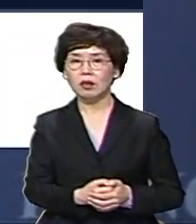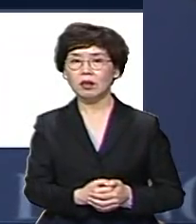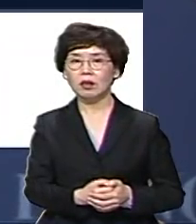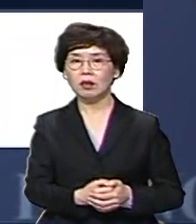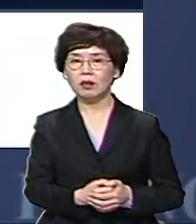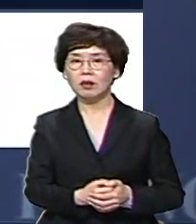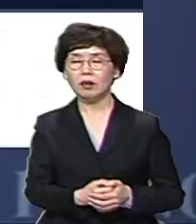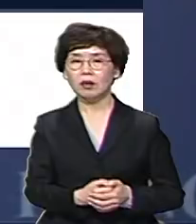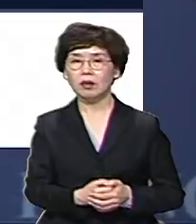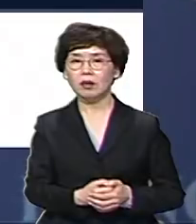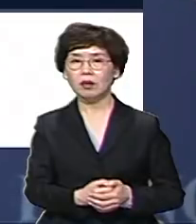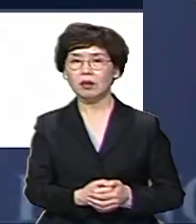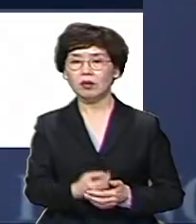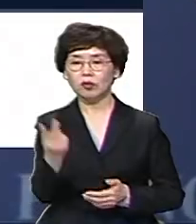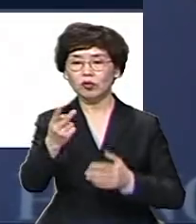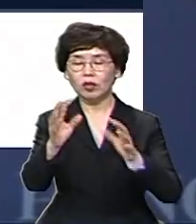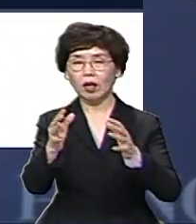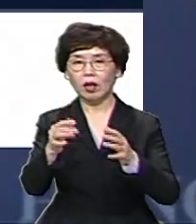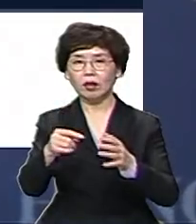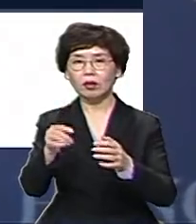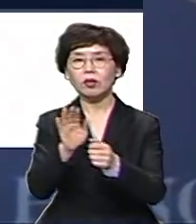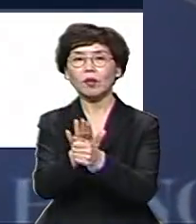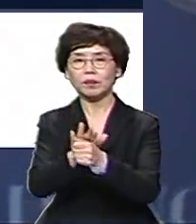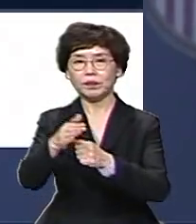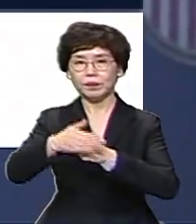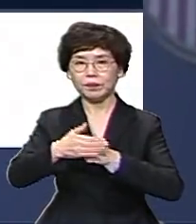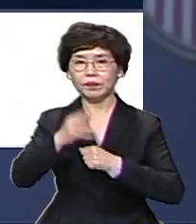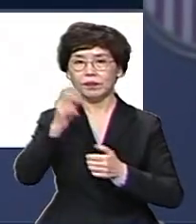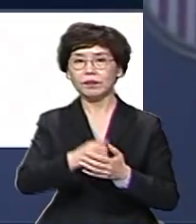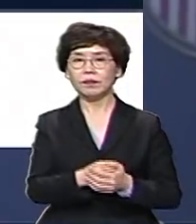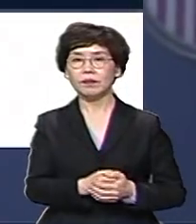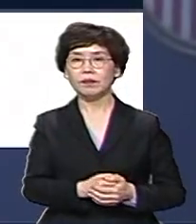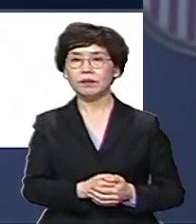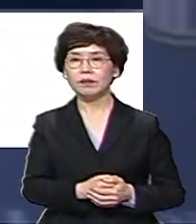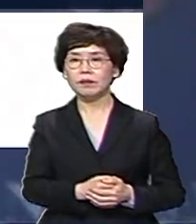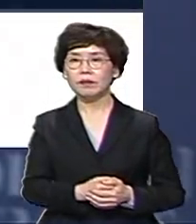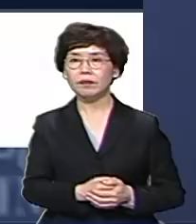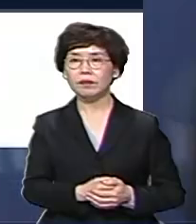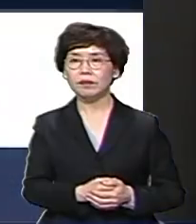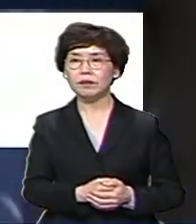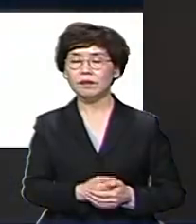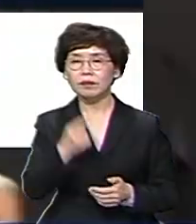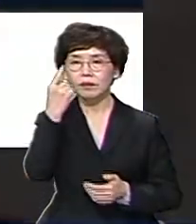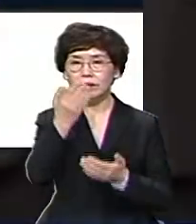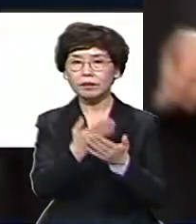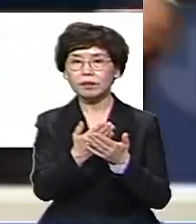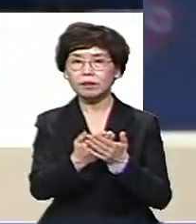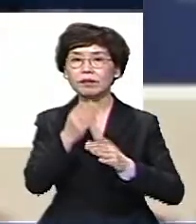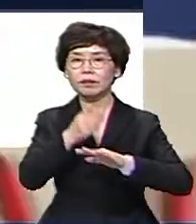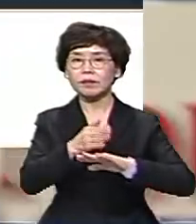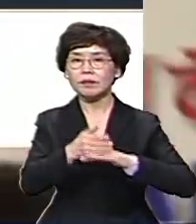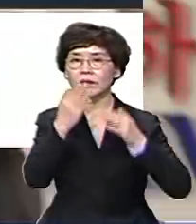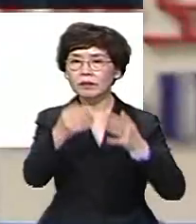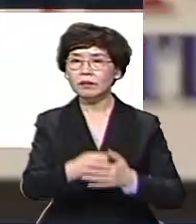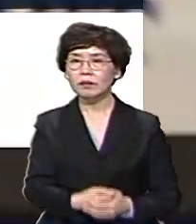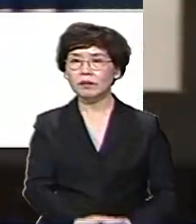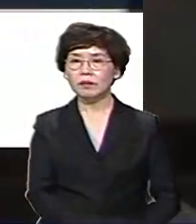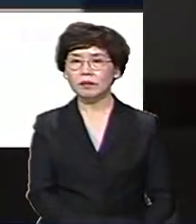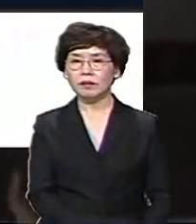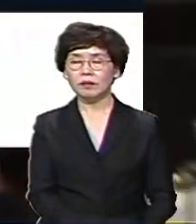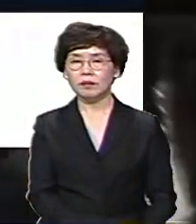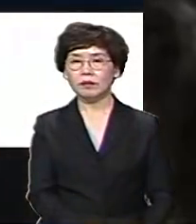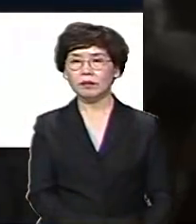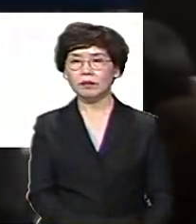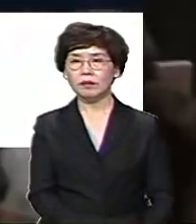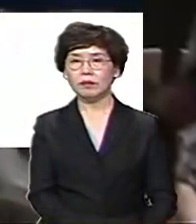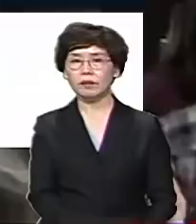있고 러시아도 영향이 있기 때문에 이 문제에 있어서 도와줄 수 있습니다. 그래서 25마일 정도 떨어져 있는 이런 그